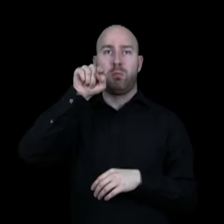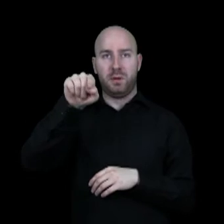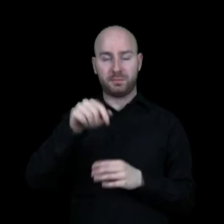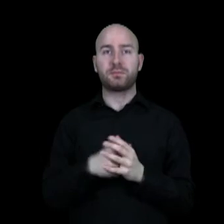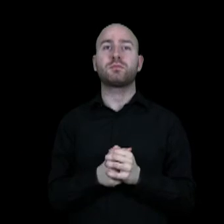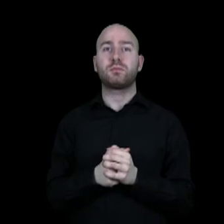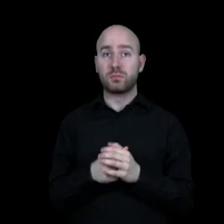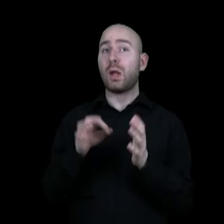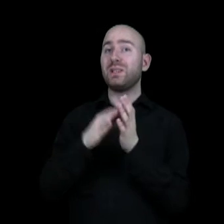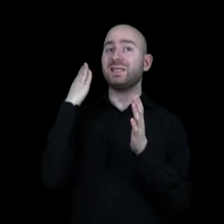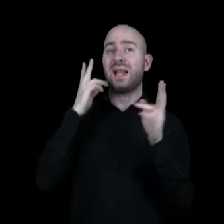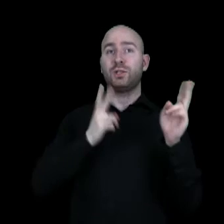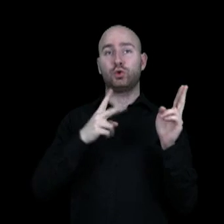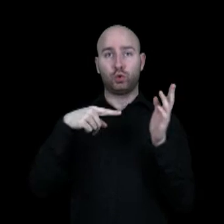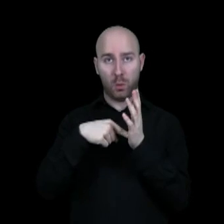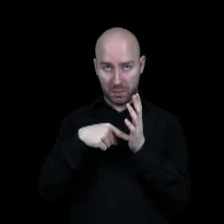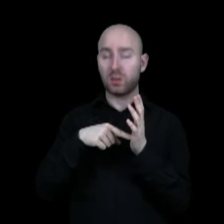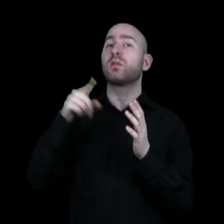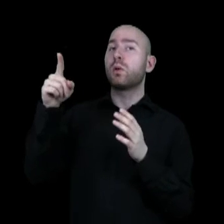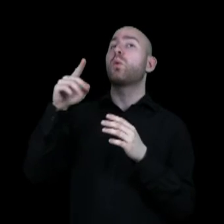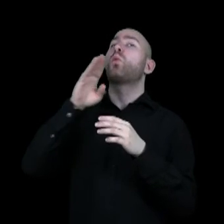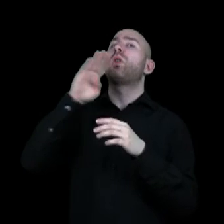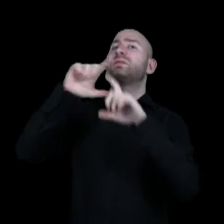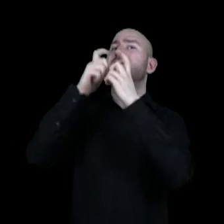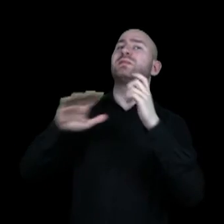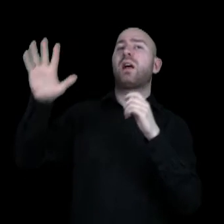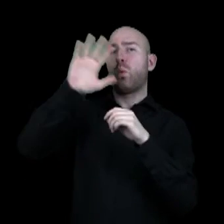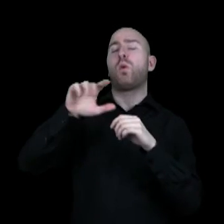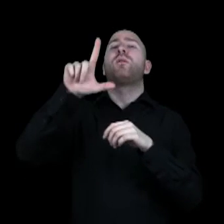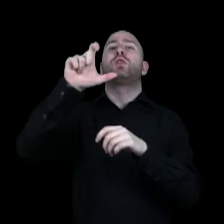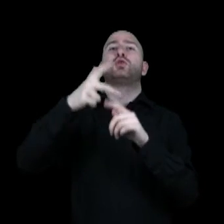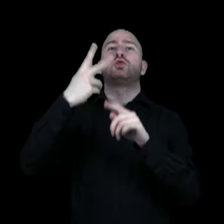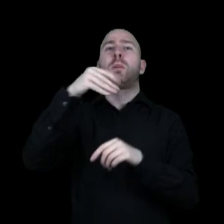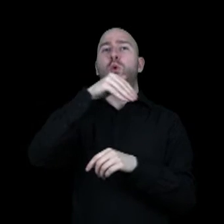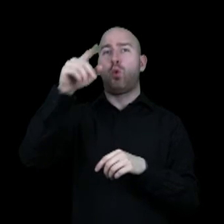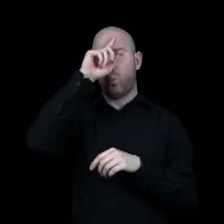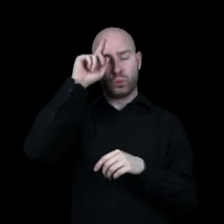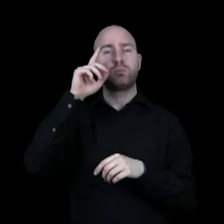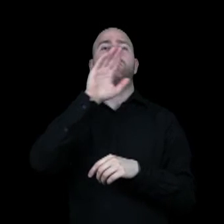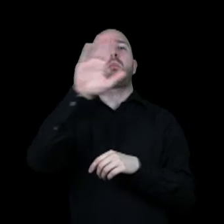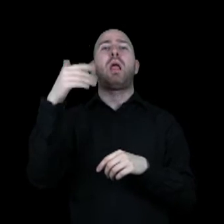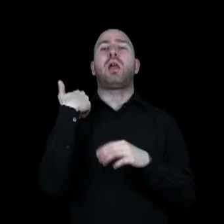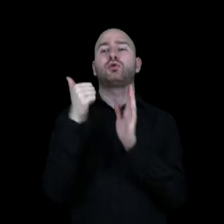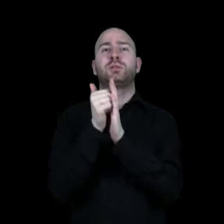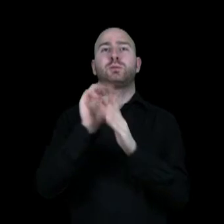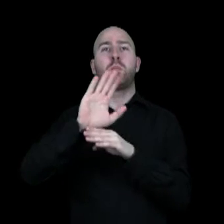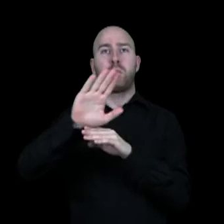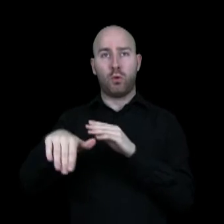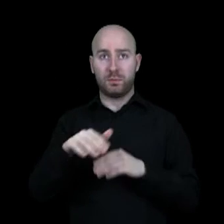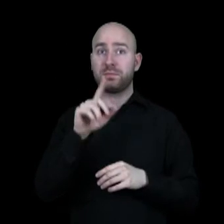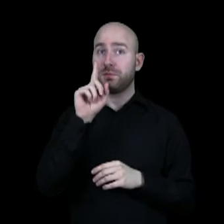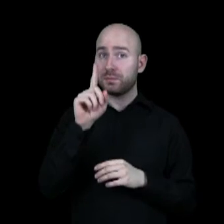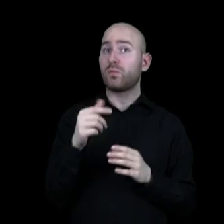życia powyżej 16 lat w listopadzie było to mniej